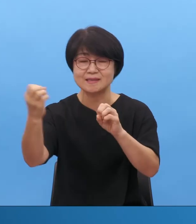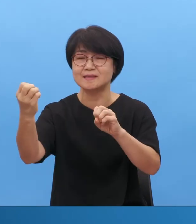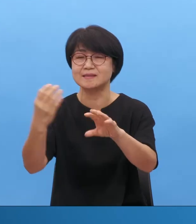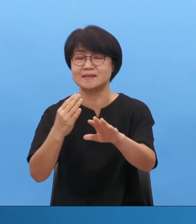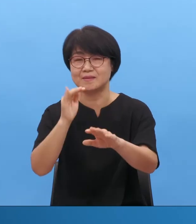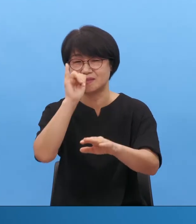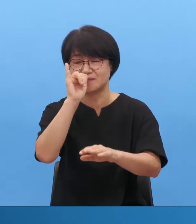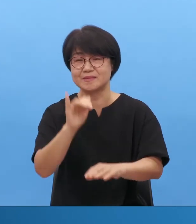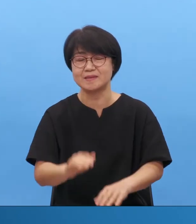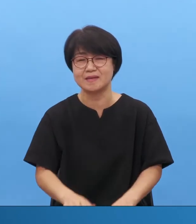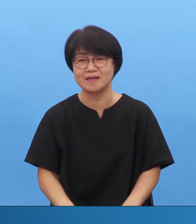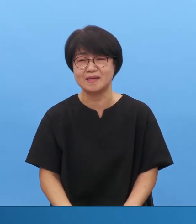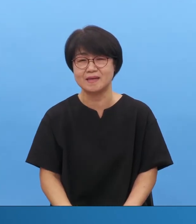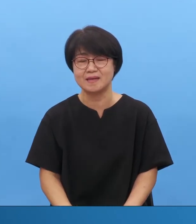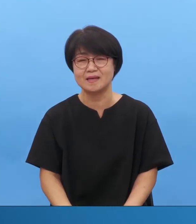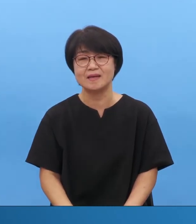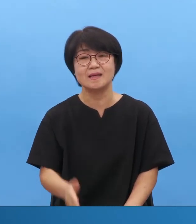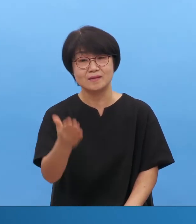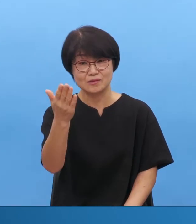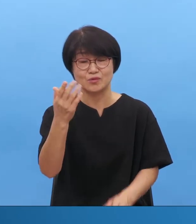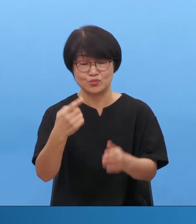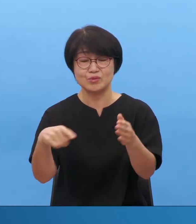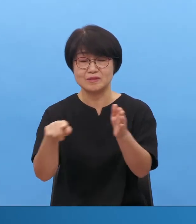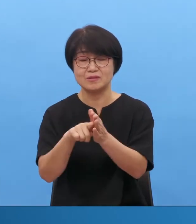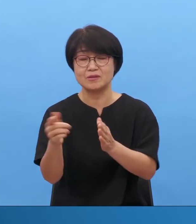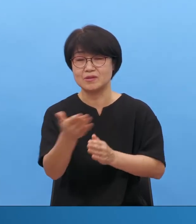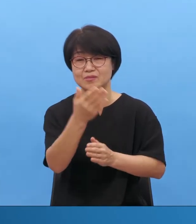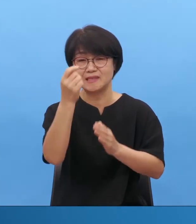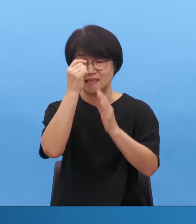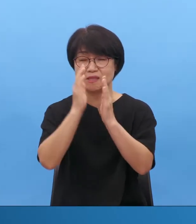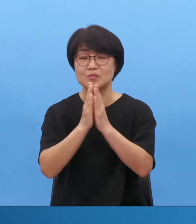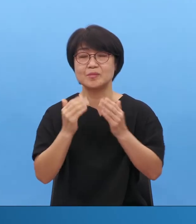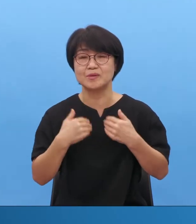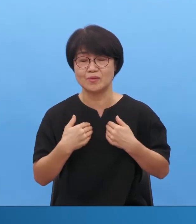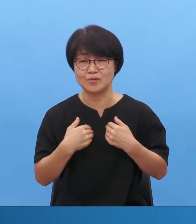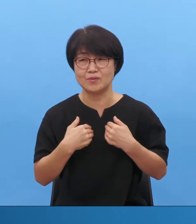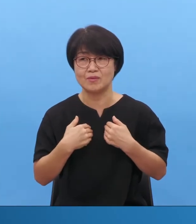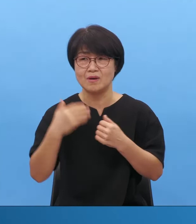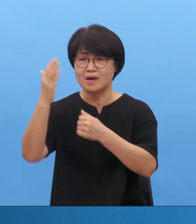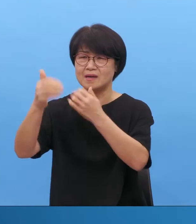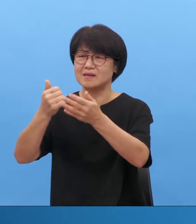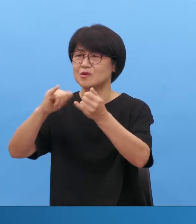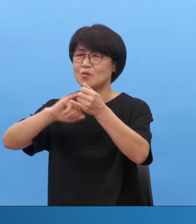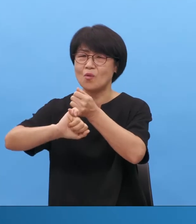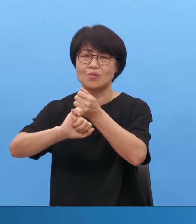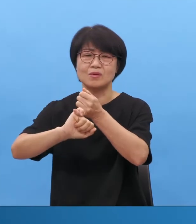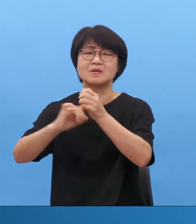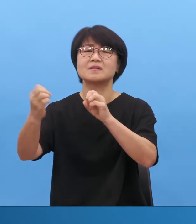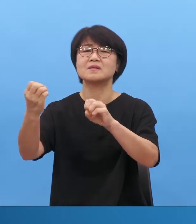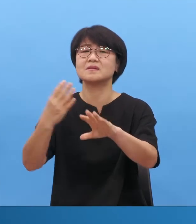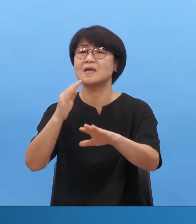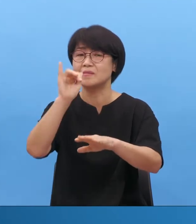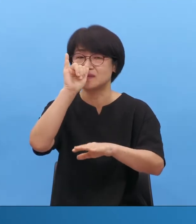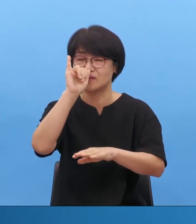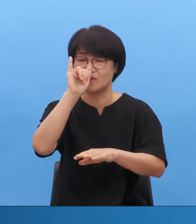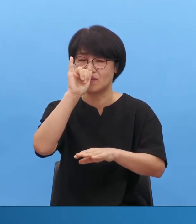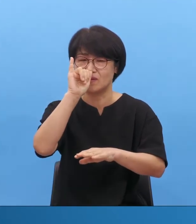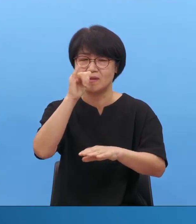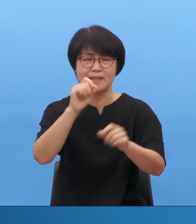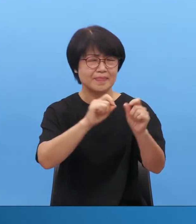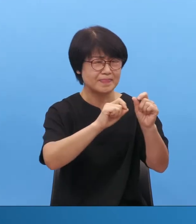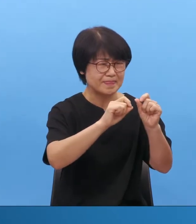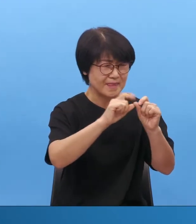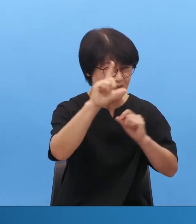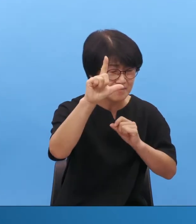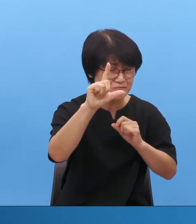well. 이거 기도하는 겁니다. We're praying for this. 그래서 하나님은 여러분의 응답하실 겁니다. 왜냐? 이거 하는 교회는 없어요. God will answer you because there are not